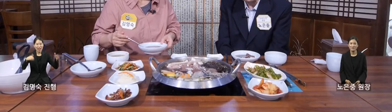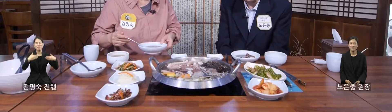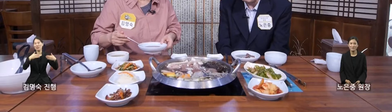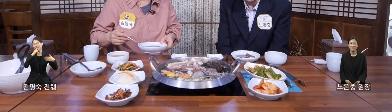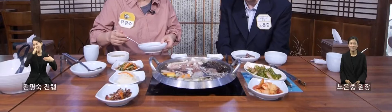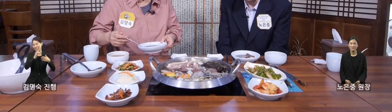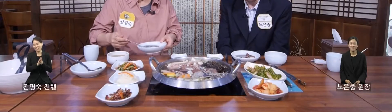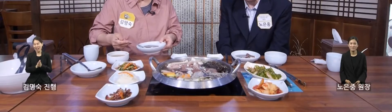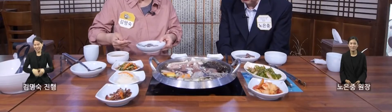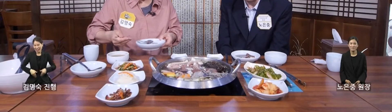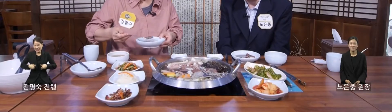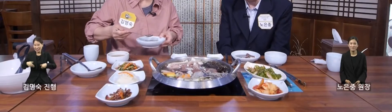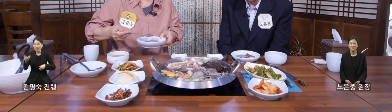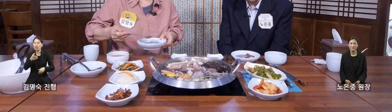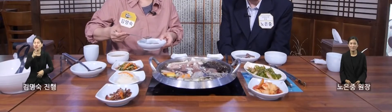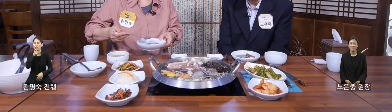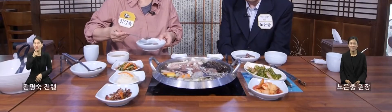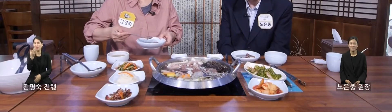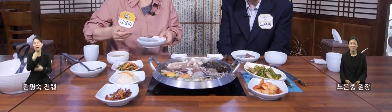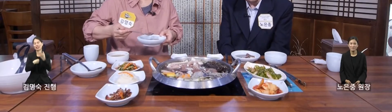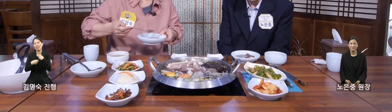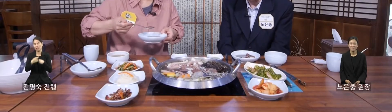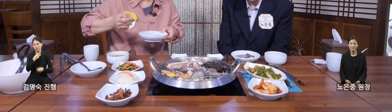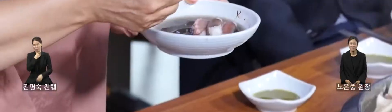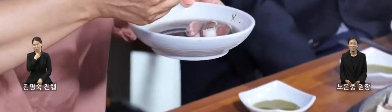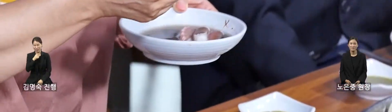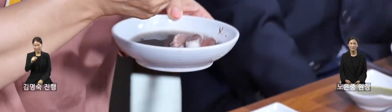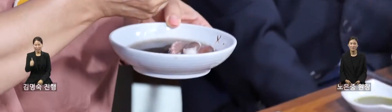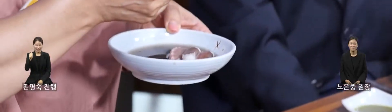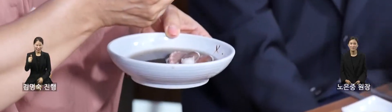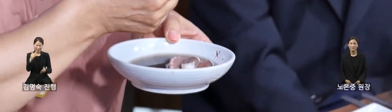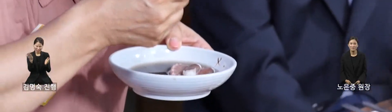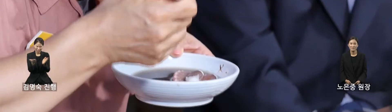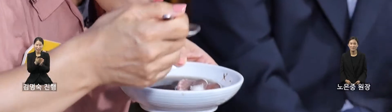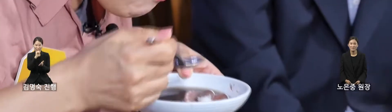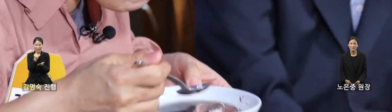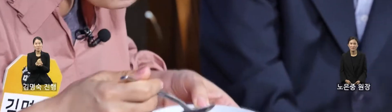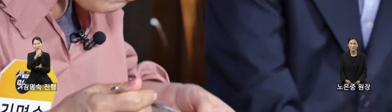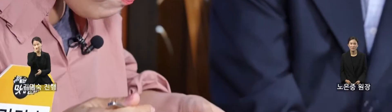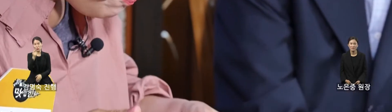또 땡길 때잖아요. 그러니까 아주 좋은 것 같아요.